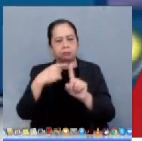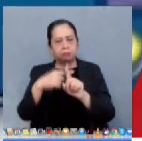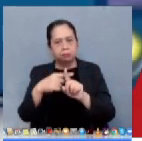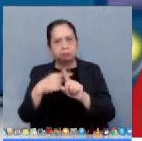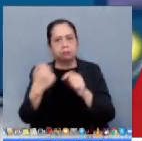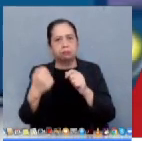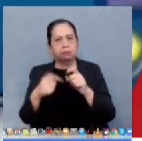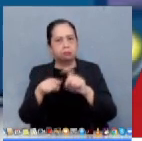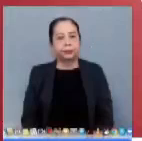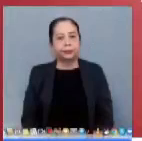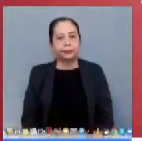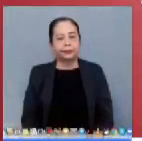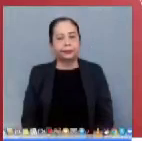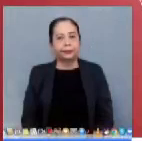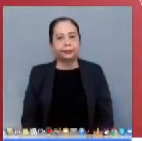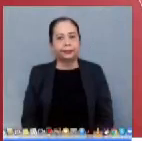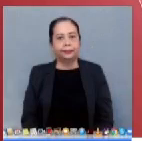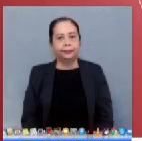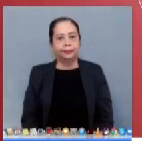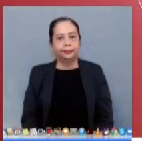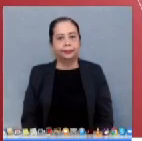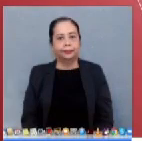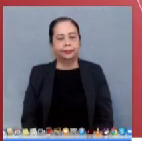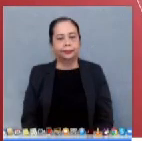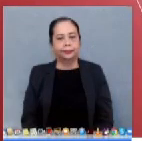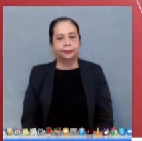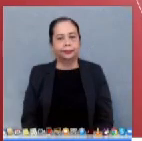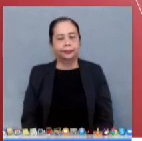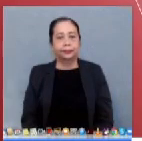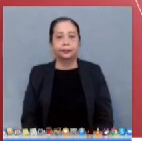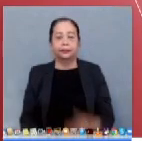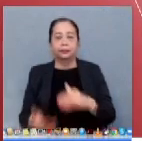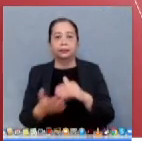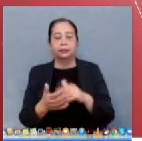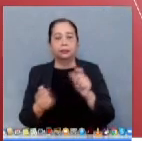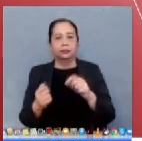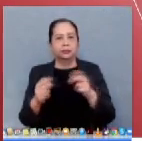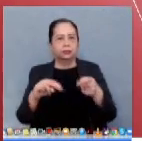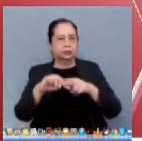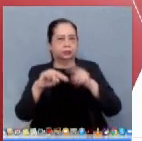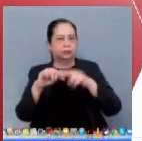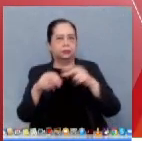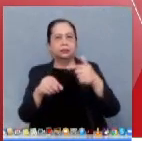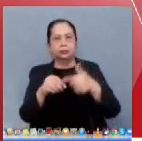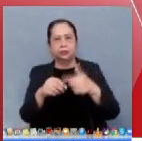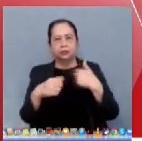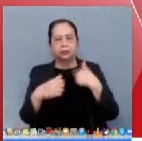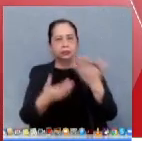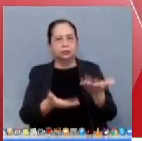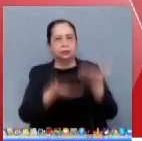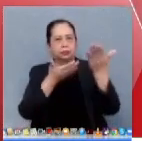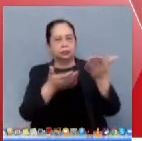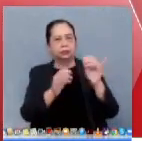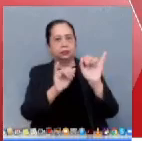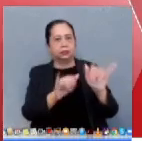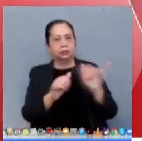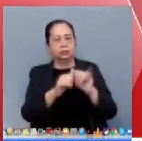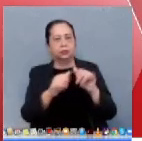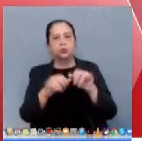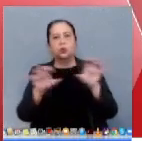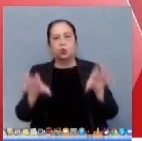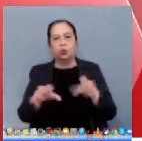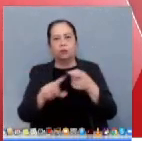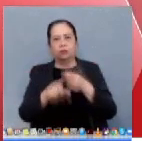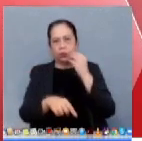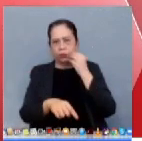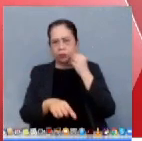be strong. Sa gitna ng taas presyo sa langis, may panukala na panatilihin ang work-from-home setup sa mga opisina ng